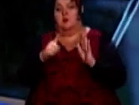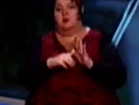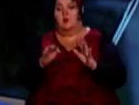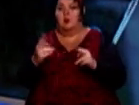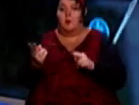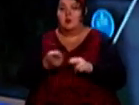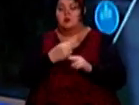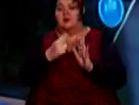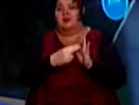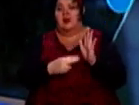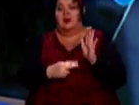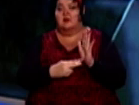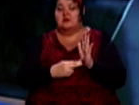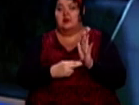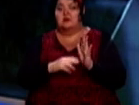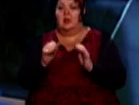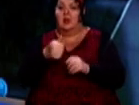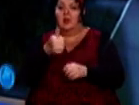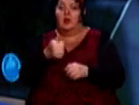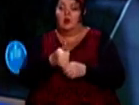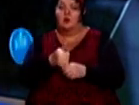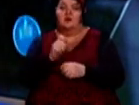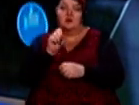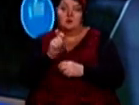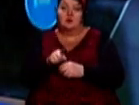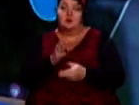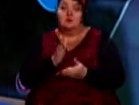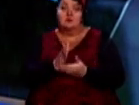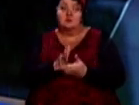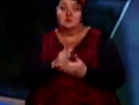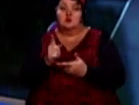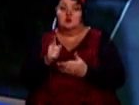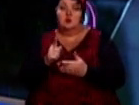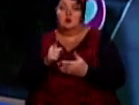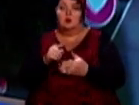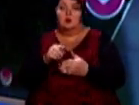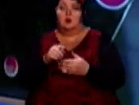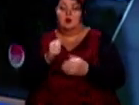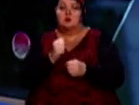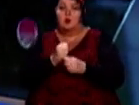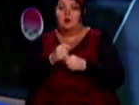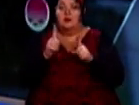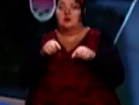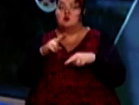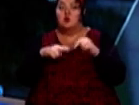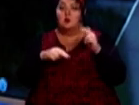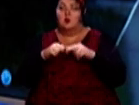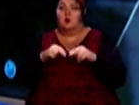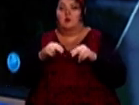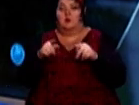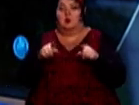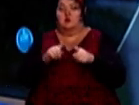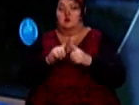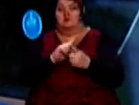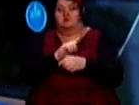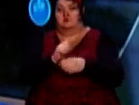позбавлення ліцензії або сертифіката, а головний посил такий, що привести те, що збудовано, до вимог. І ми намагаємося